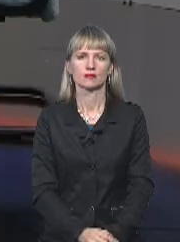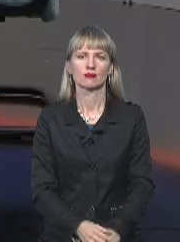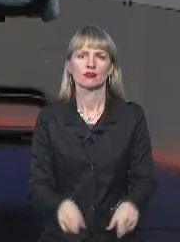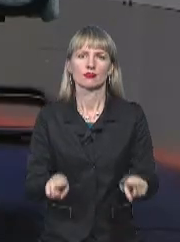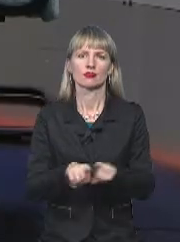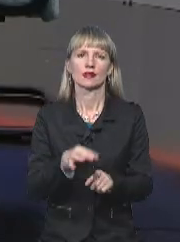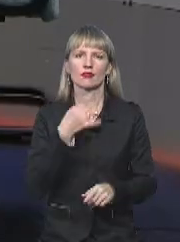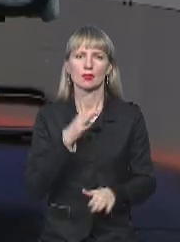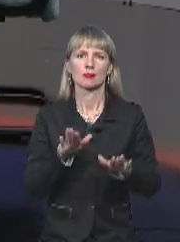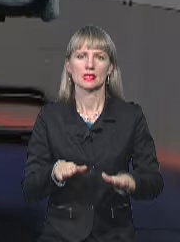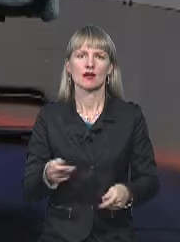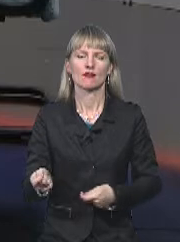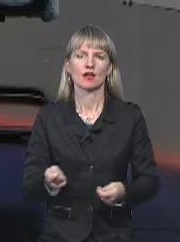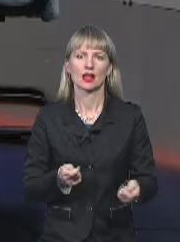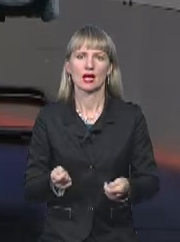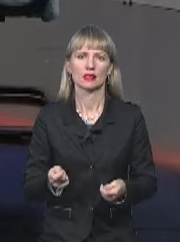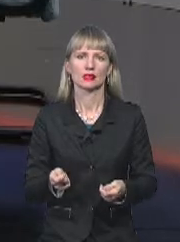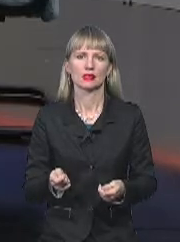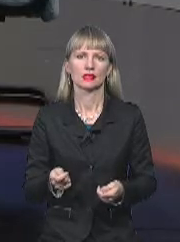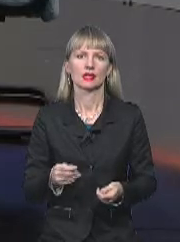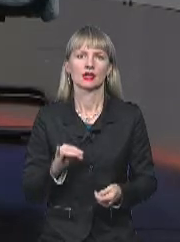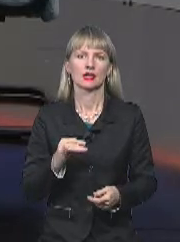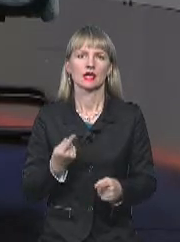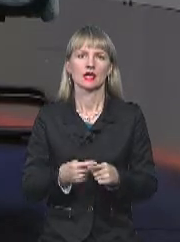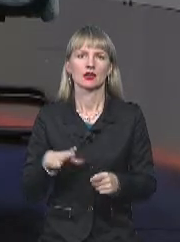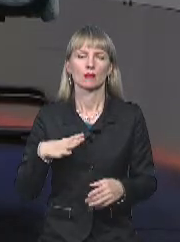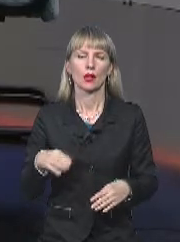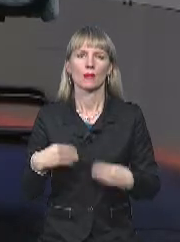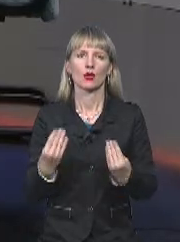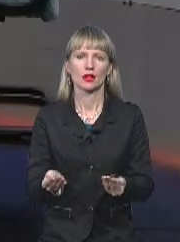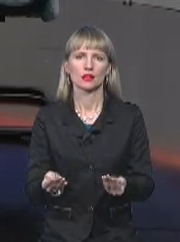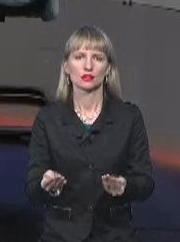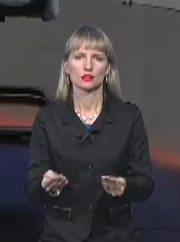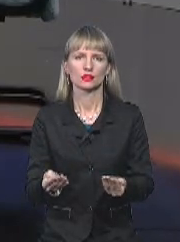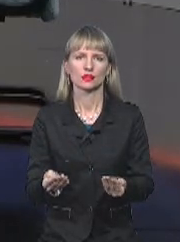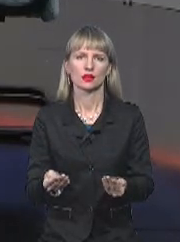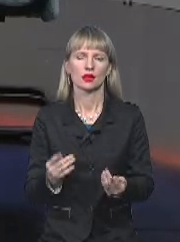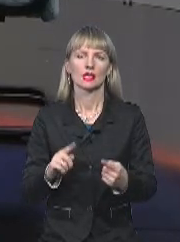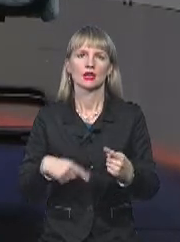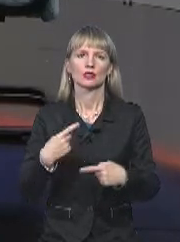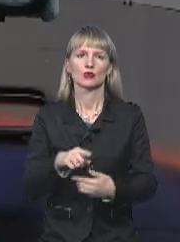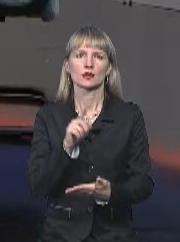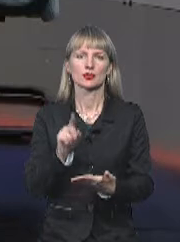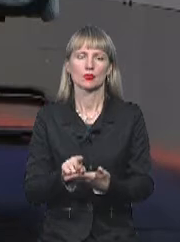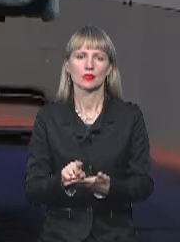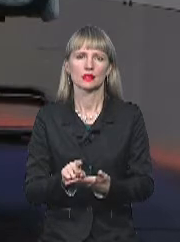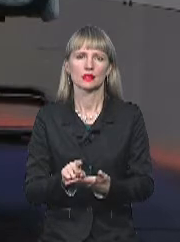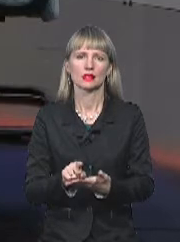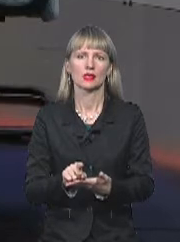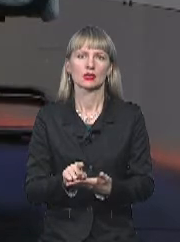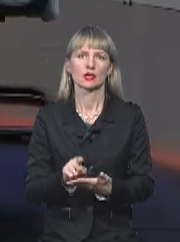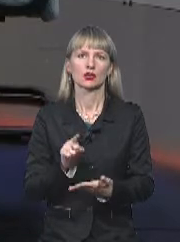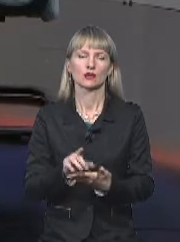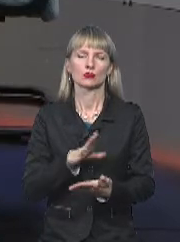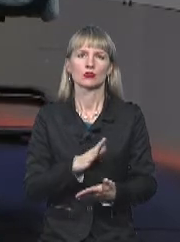Отака відповідь місцевої влади, і, в принципі, це була подача, ну, наступне запитання мало бути